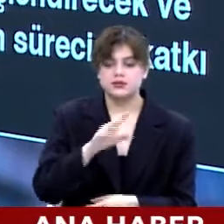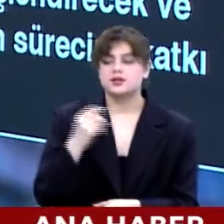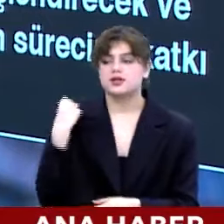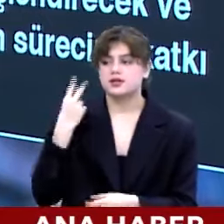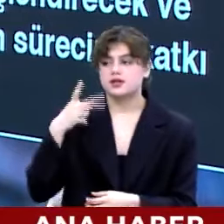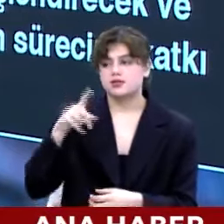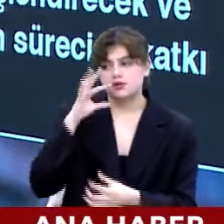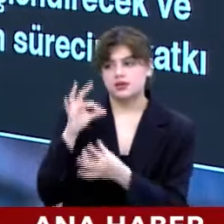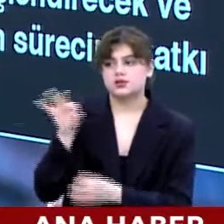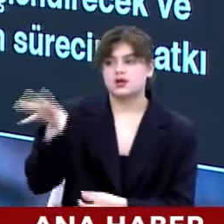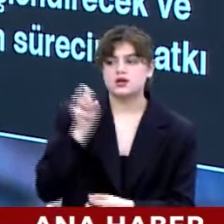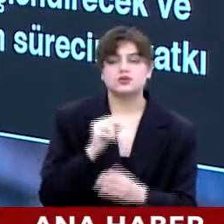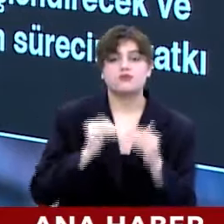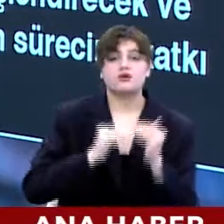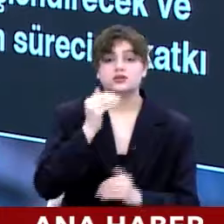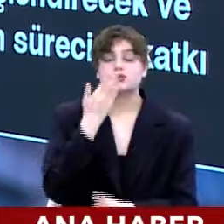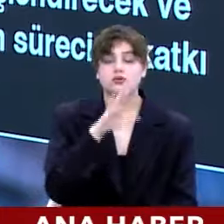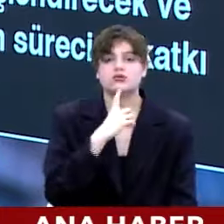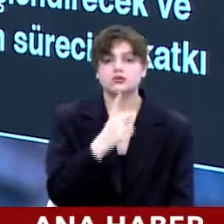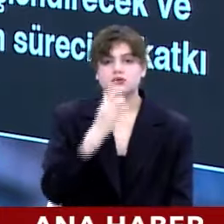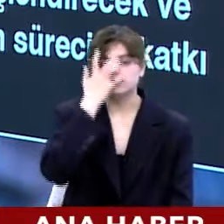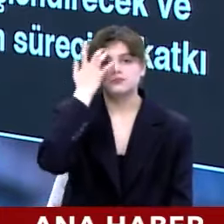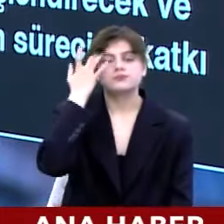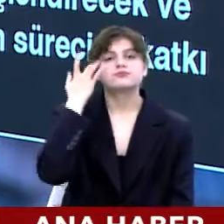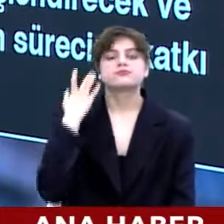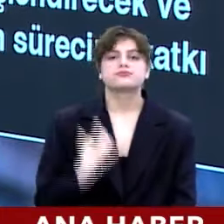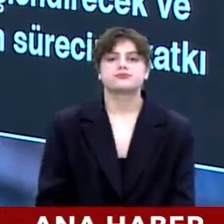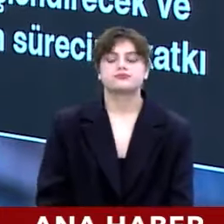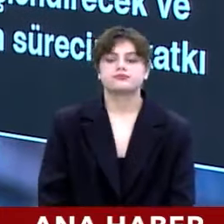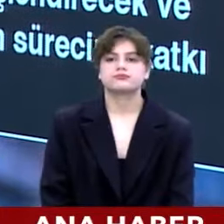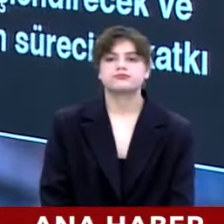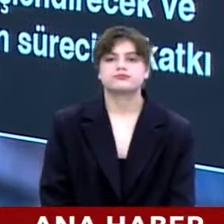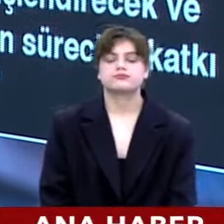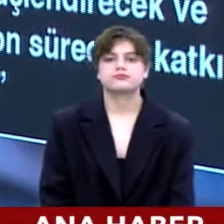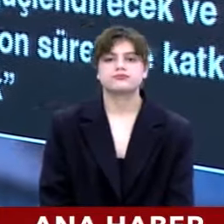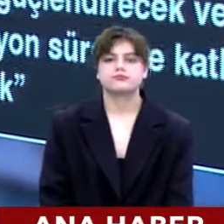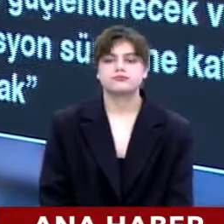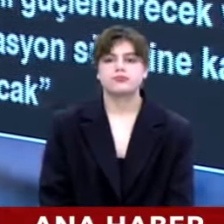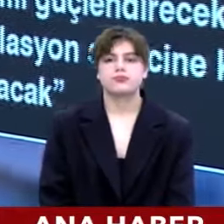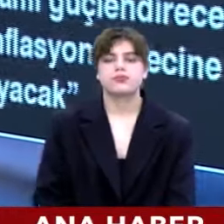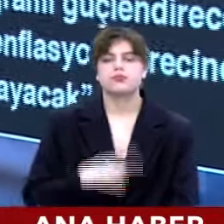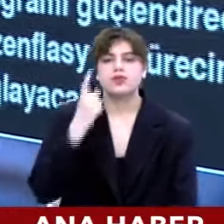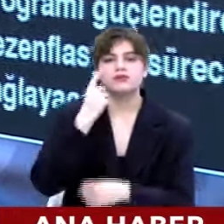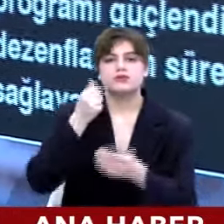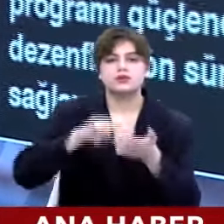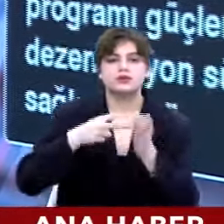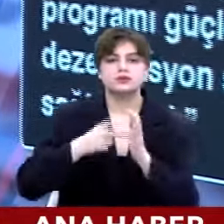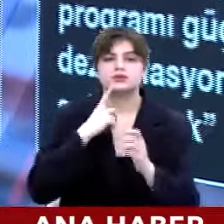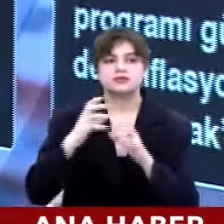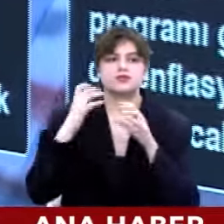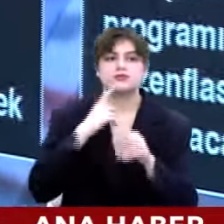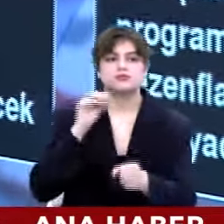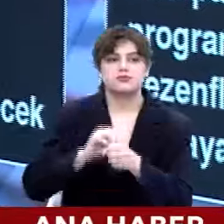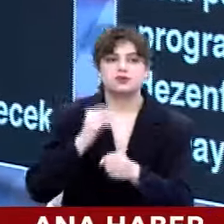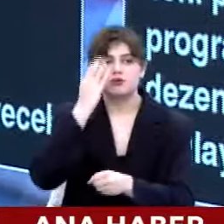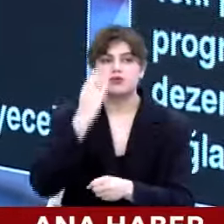kamu kurumlarında sadece 2000 personel alınacak, istihdam edilecek. Kamuda personel servis hizmeti